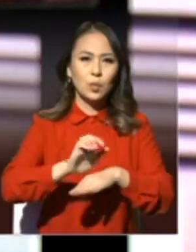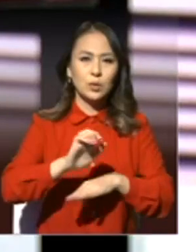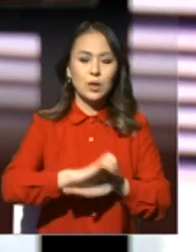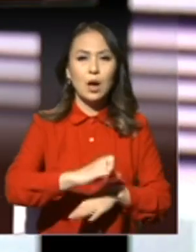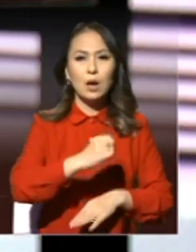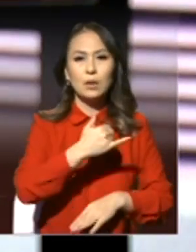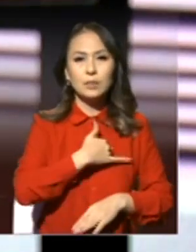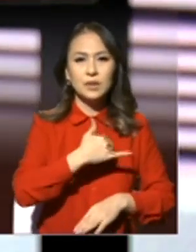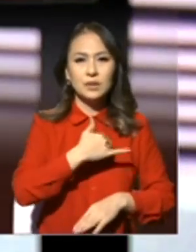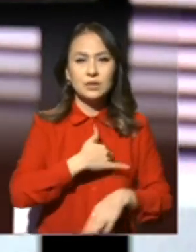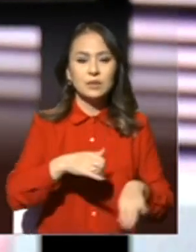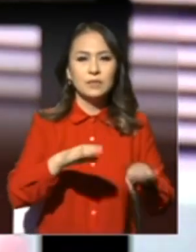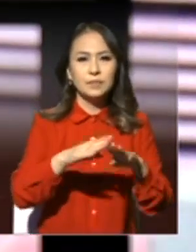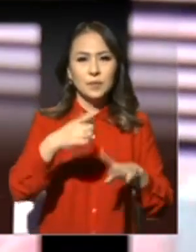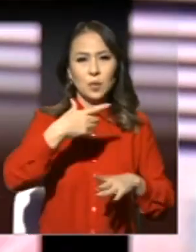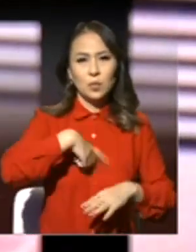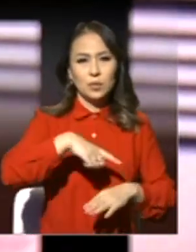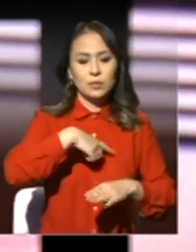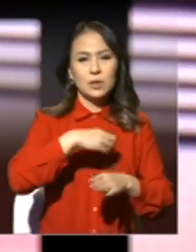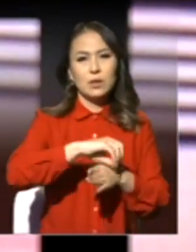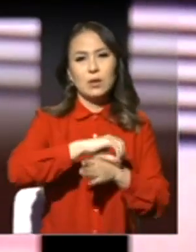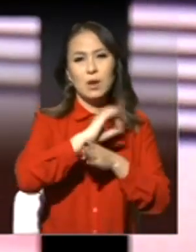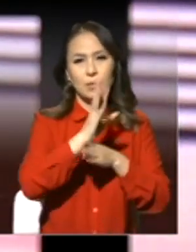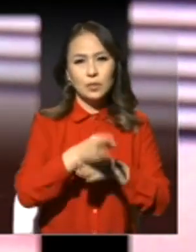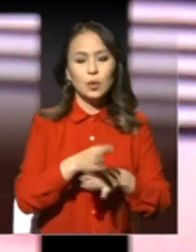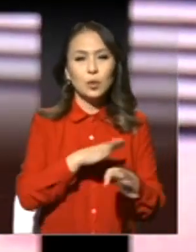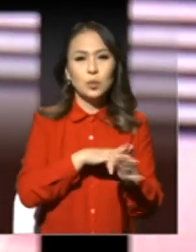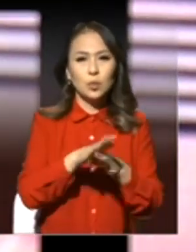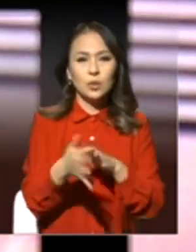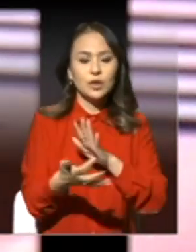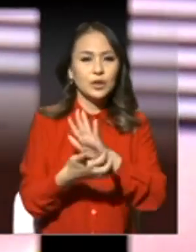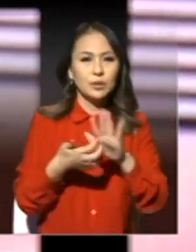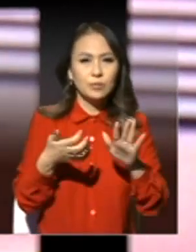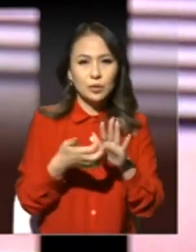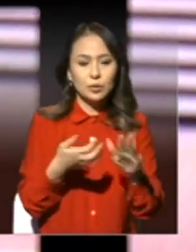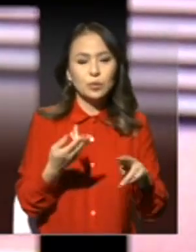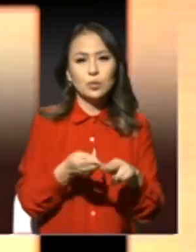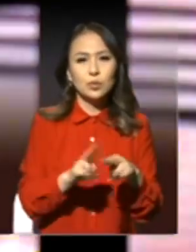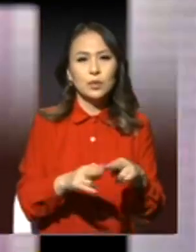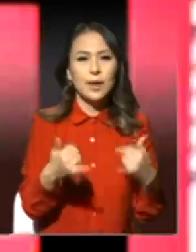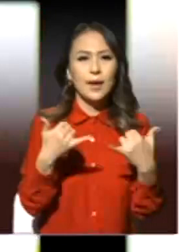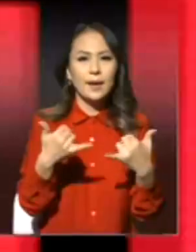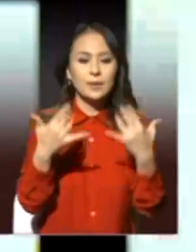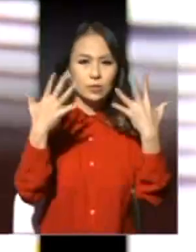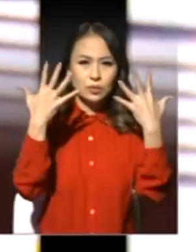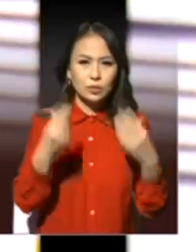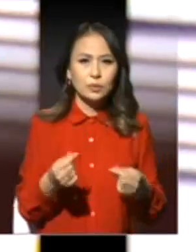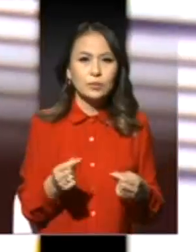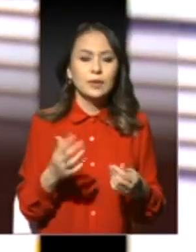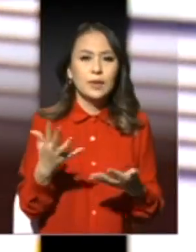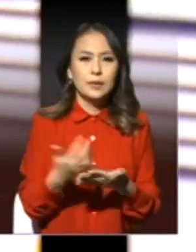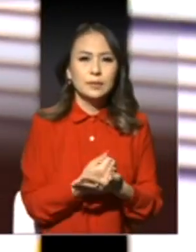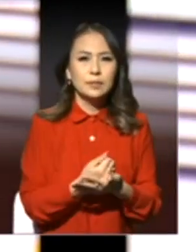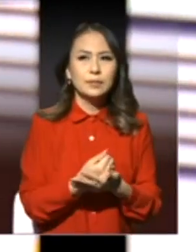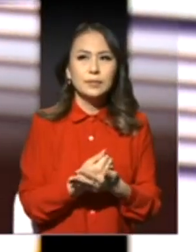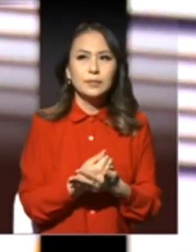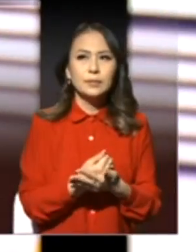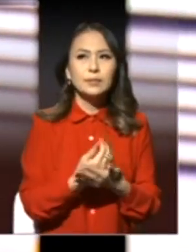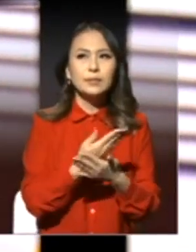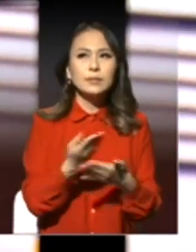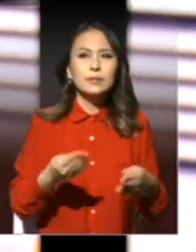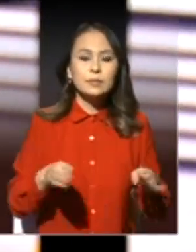бізде сол өзімізді өзімізбен қамтуға толық шамамыз жетпей отырғандықтан осы қазіргі күнгі нәтижеге жетіп отырмыз. Ал